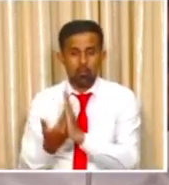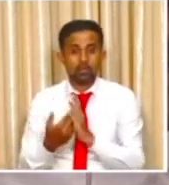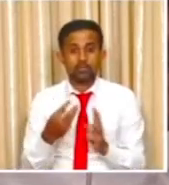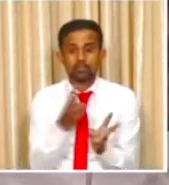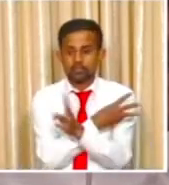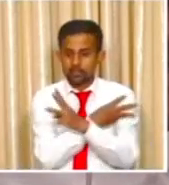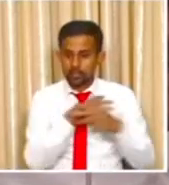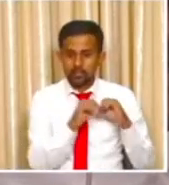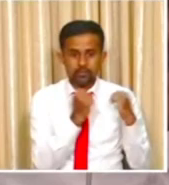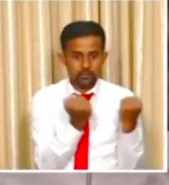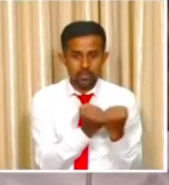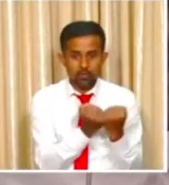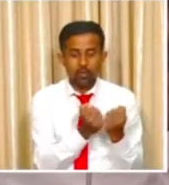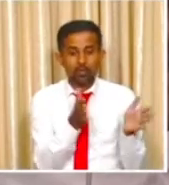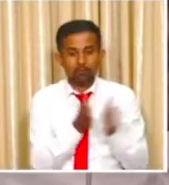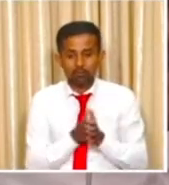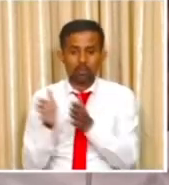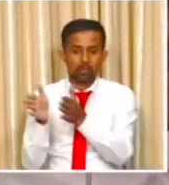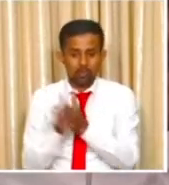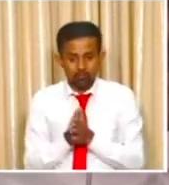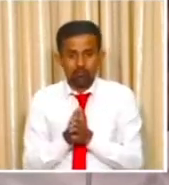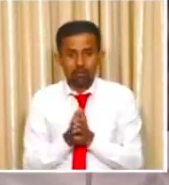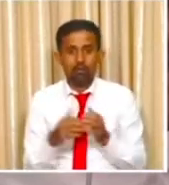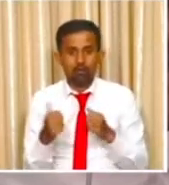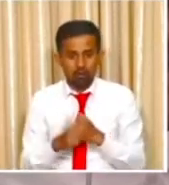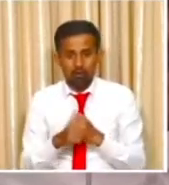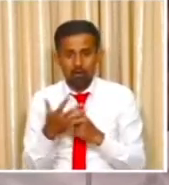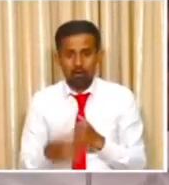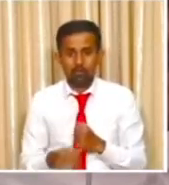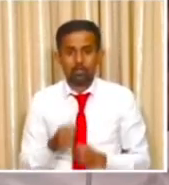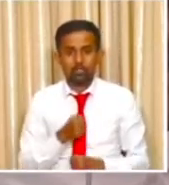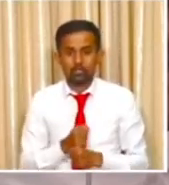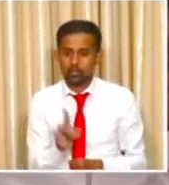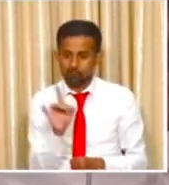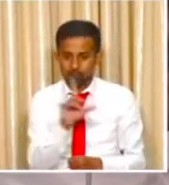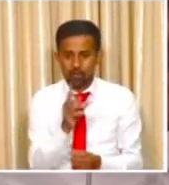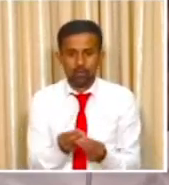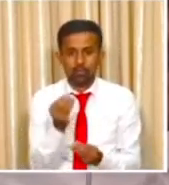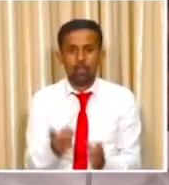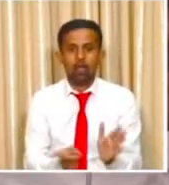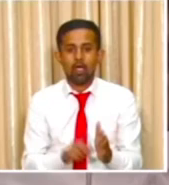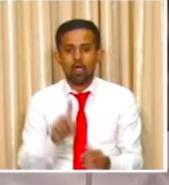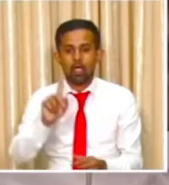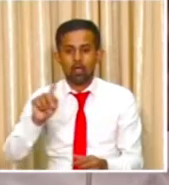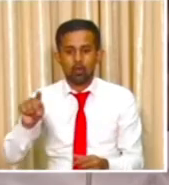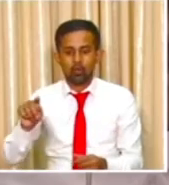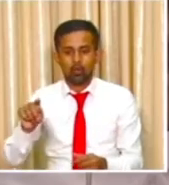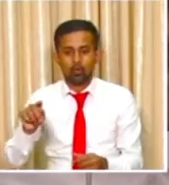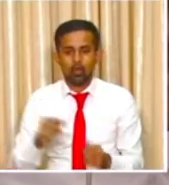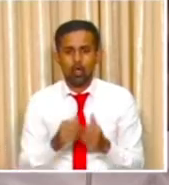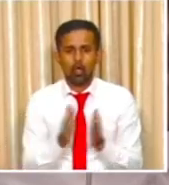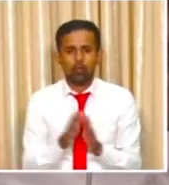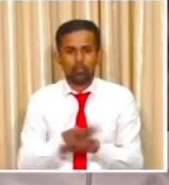සමාජයේ එවැනි දේවල් වලින් විශාල වැඩපිළිවෙලක් අපි වෙන network එකක් හදලා තිනු. හැබැයි රජයෙන් ඍජුව ලබා දෙනවා ලක්ෂ 11කට ඒ කියන්නේ